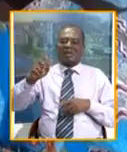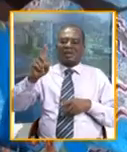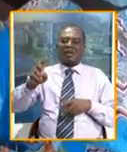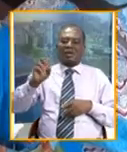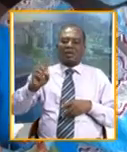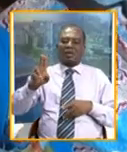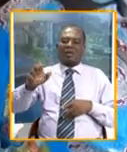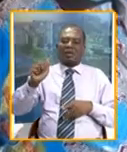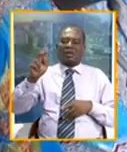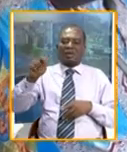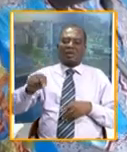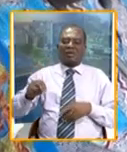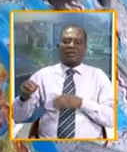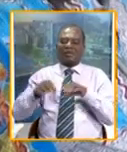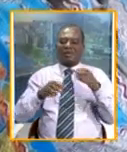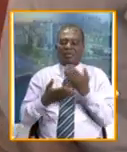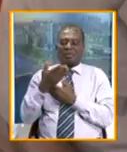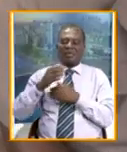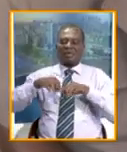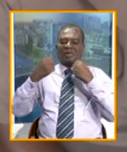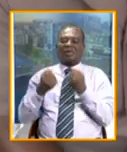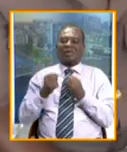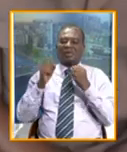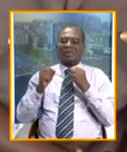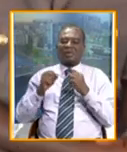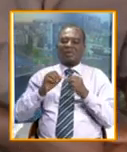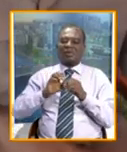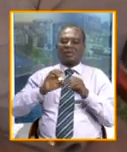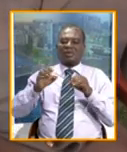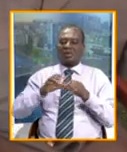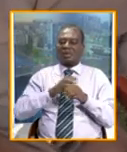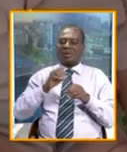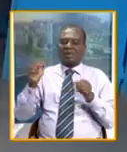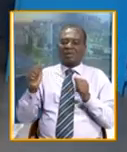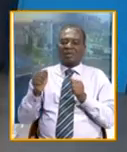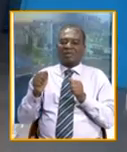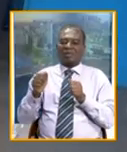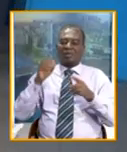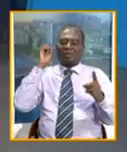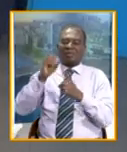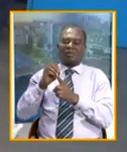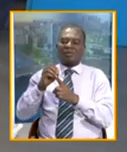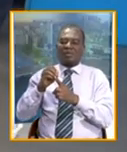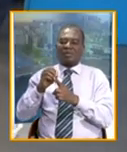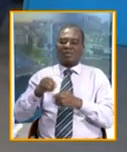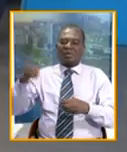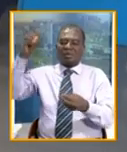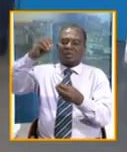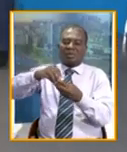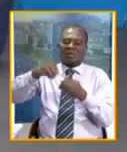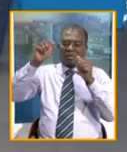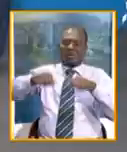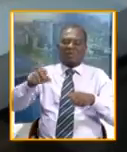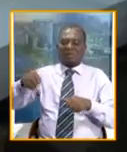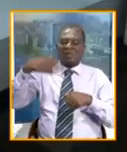villages menées par la société coopérative agricole Agrial avec ses partenaires. Objectif, renforcer les